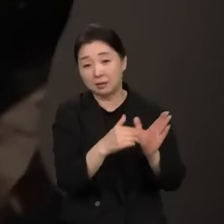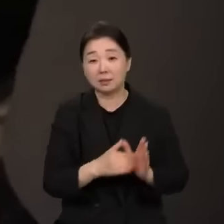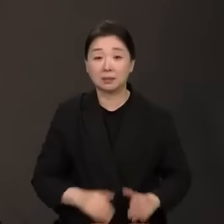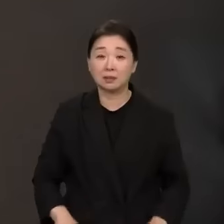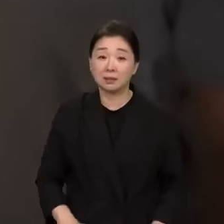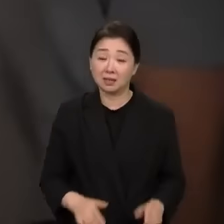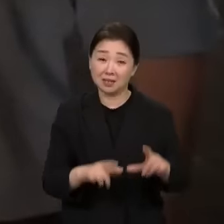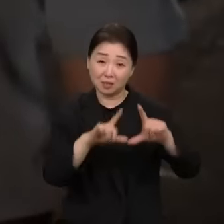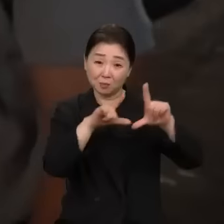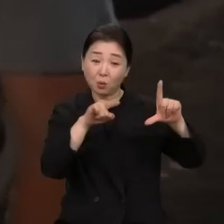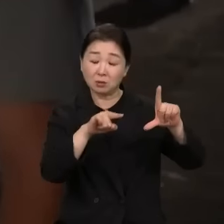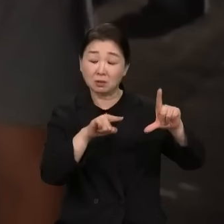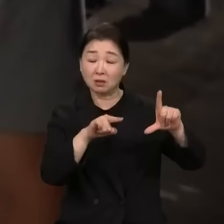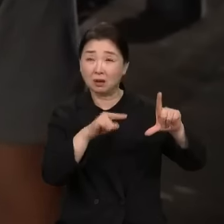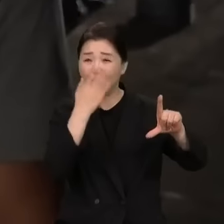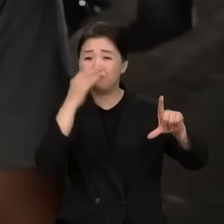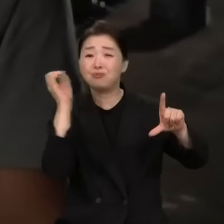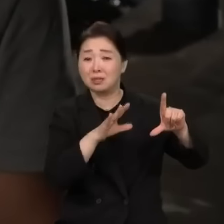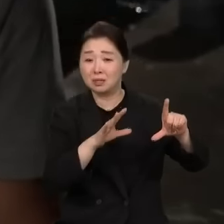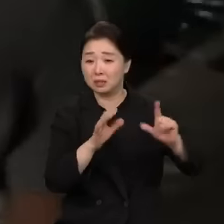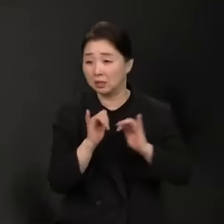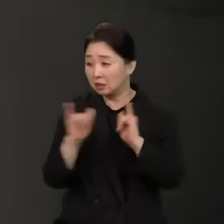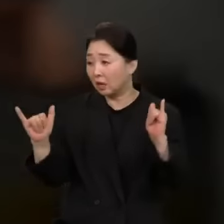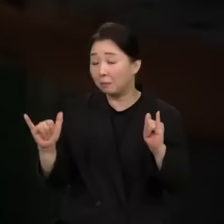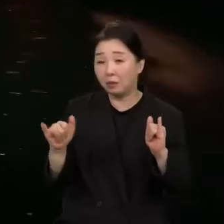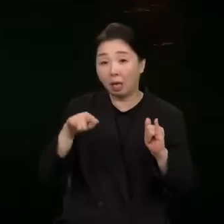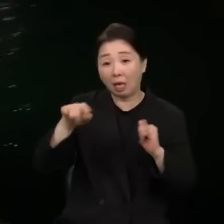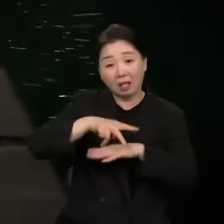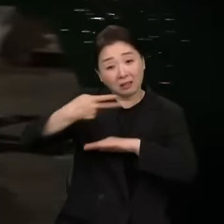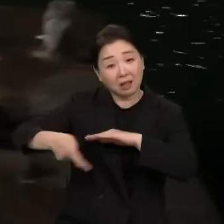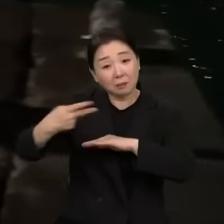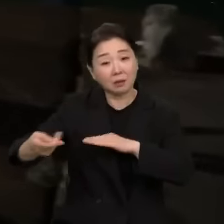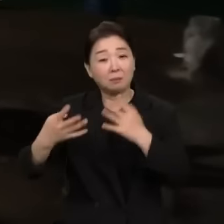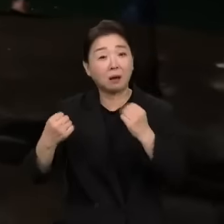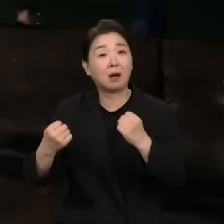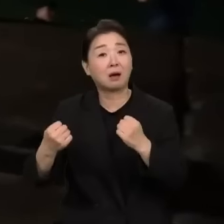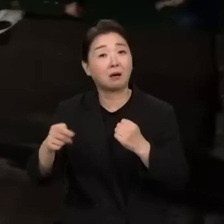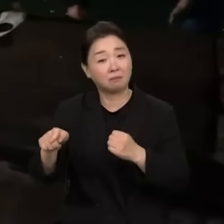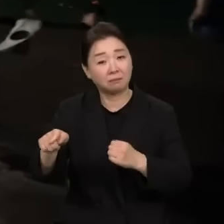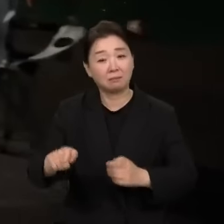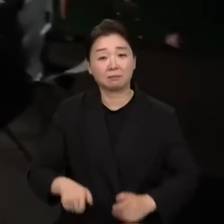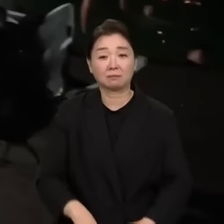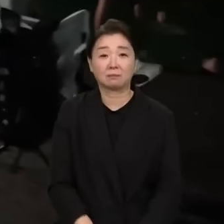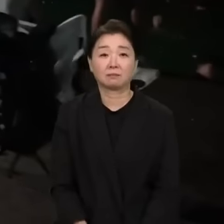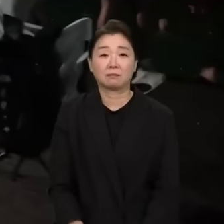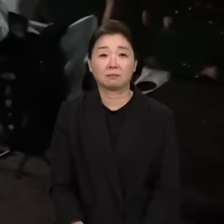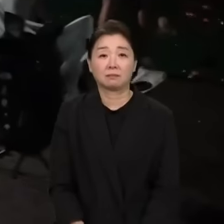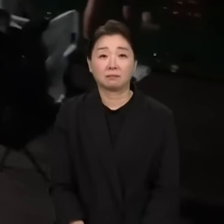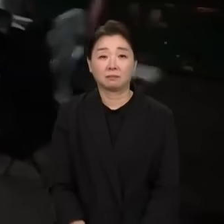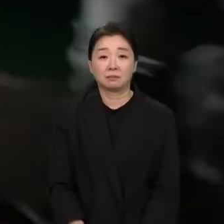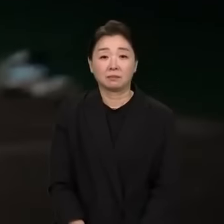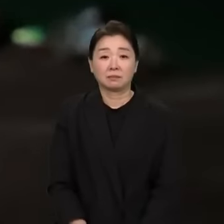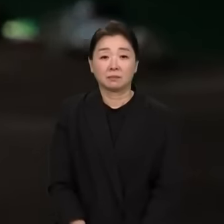이 표지가 좀 무색하게 여전히 많은 시민들이 이곳에서 다이빙을 즐기는 모습을 볼 수가 있습니다.